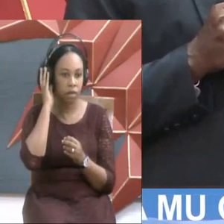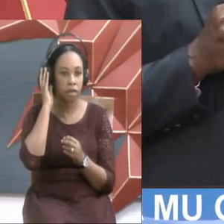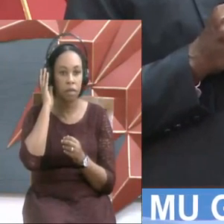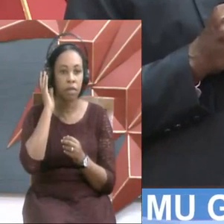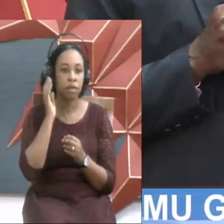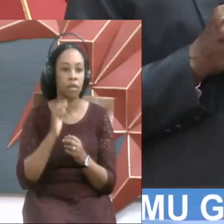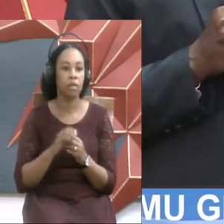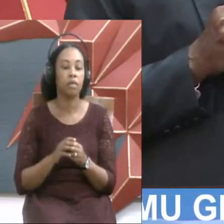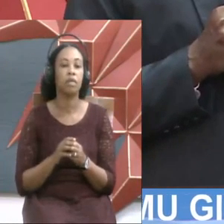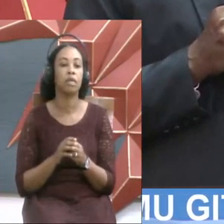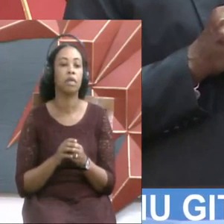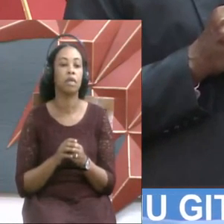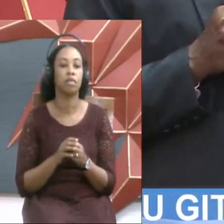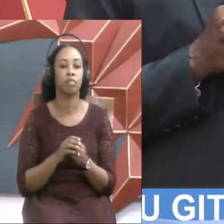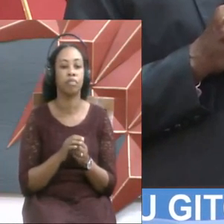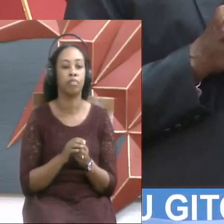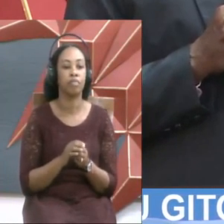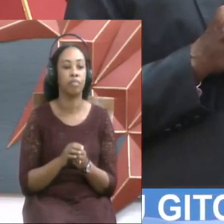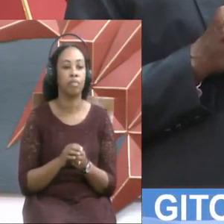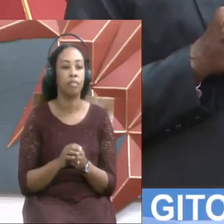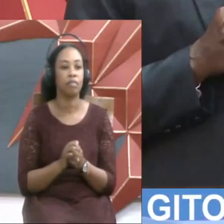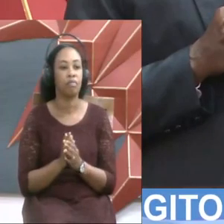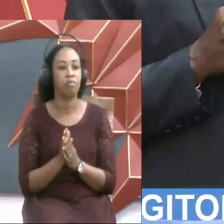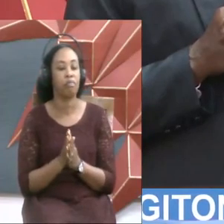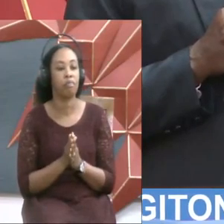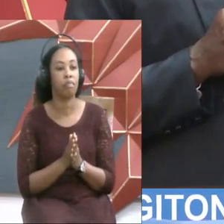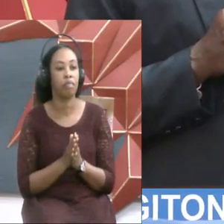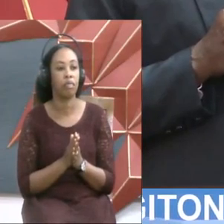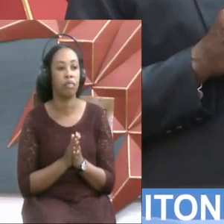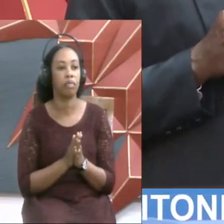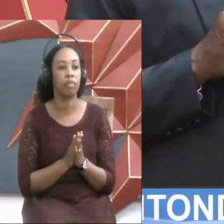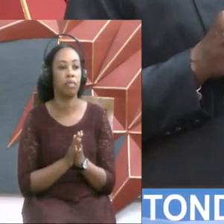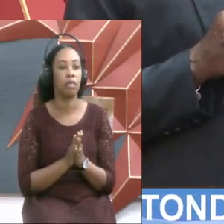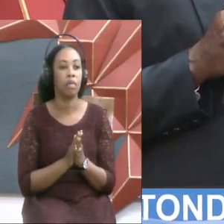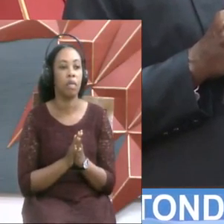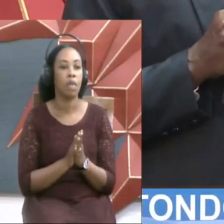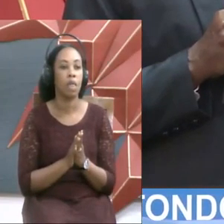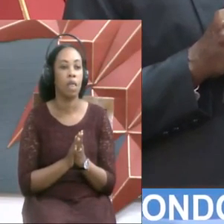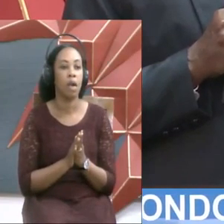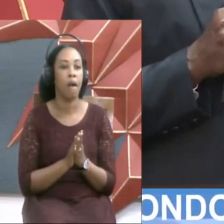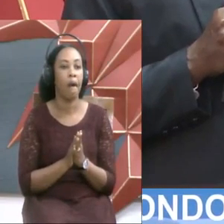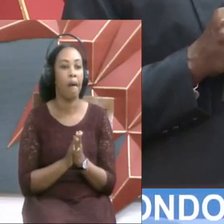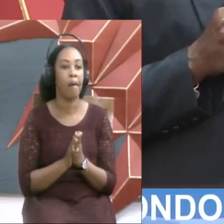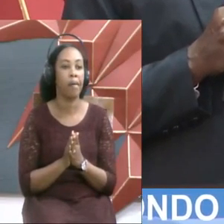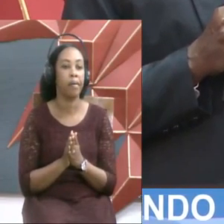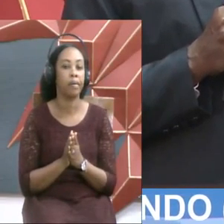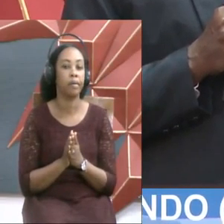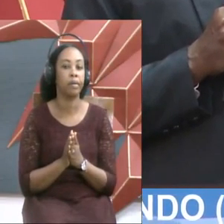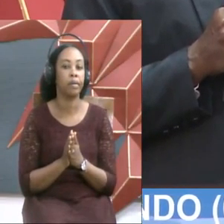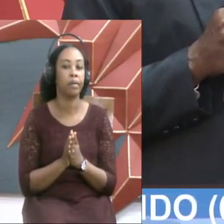commençais à savoir le Kinyarwanda, mais je vois que tu parles encore comme avant.